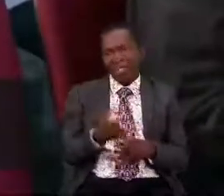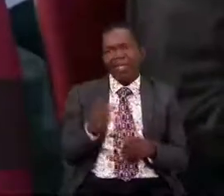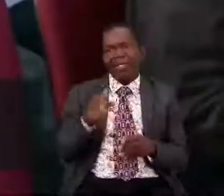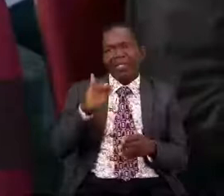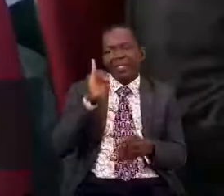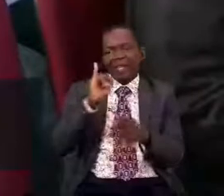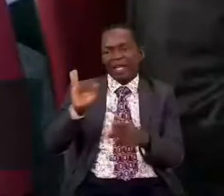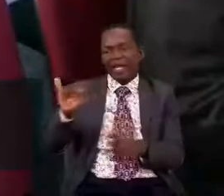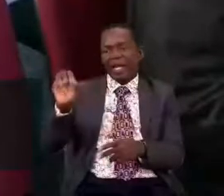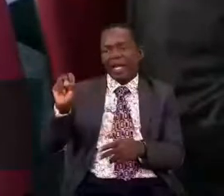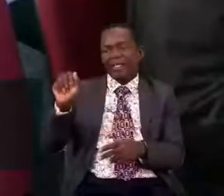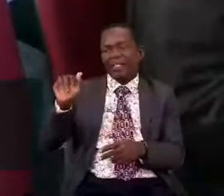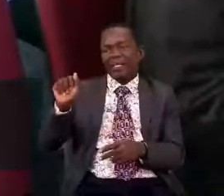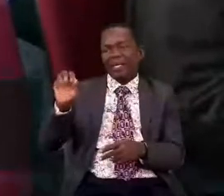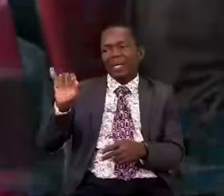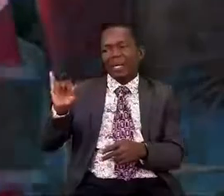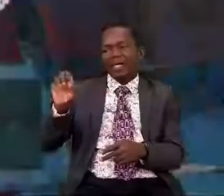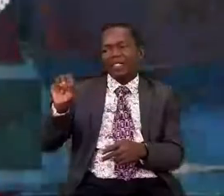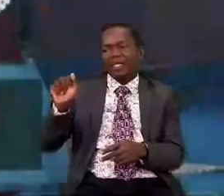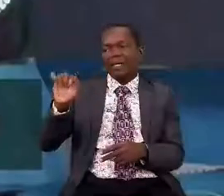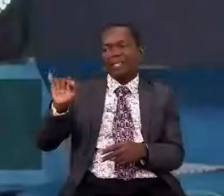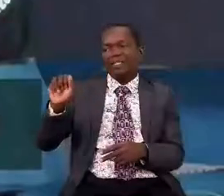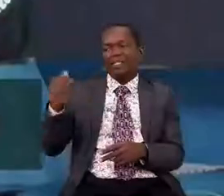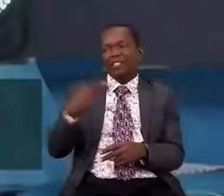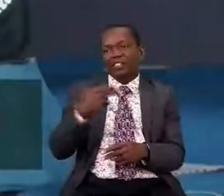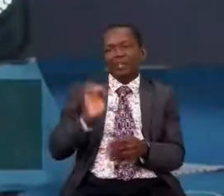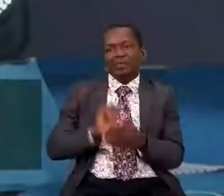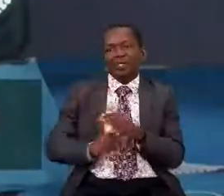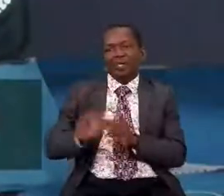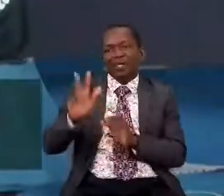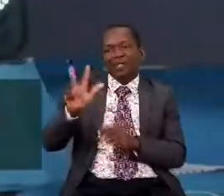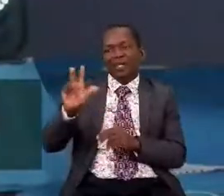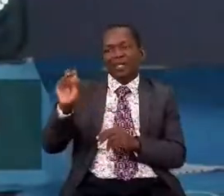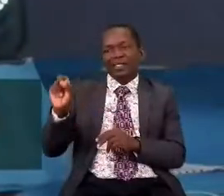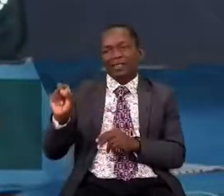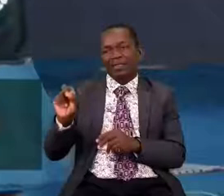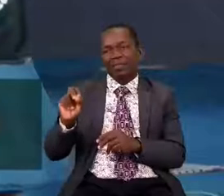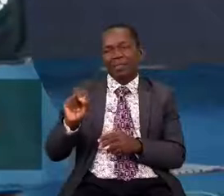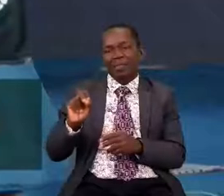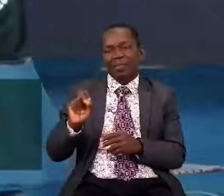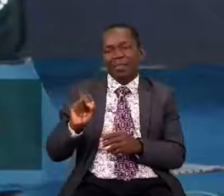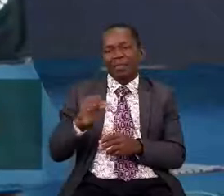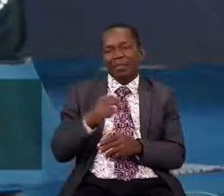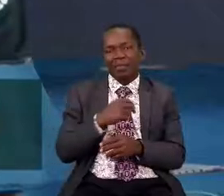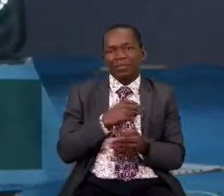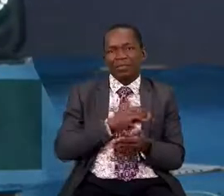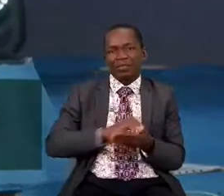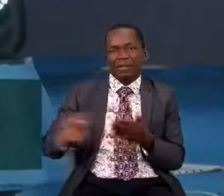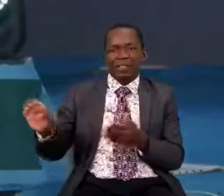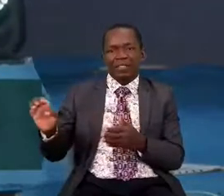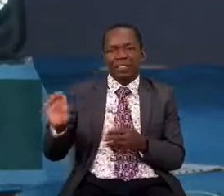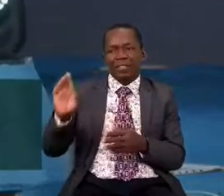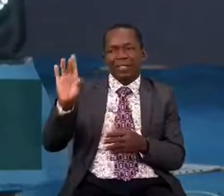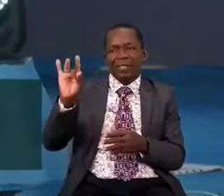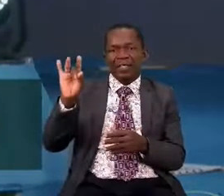chapitre 30, verset 18. Vous verrez que Dieu attend. Dieu attend voir